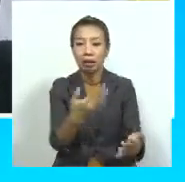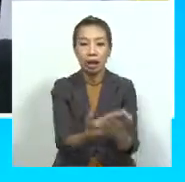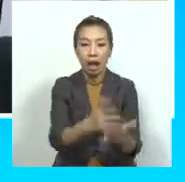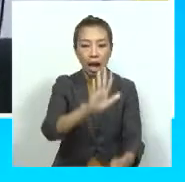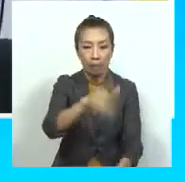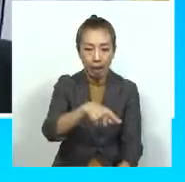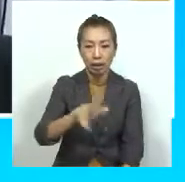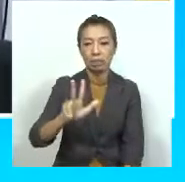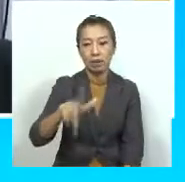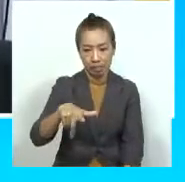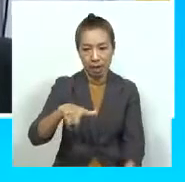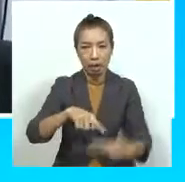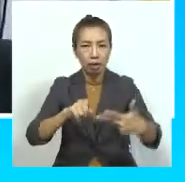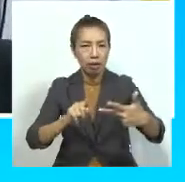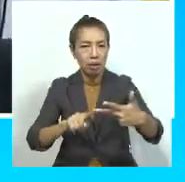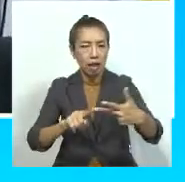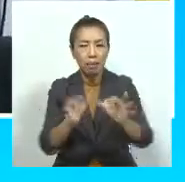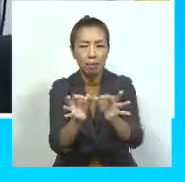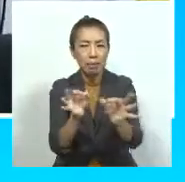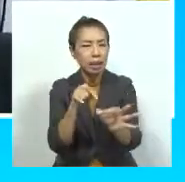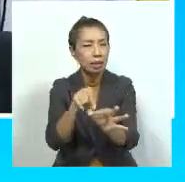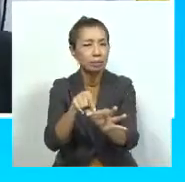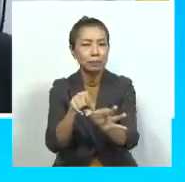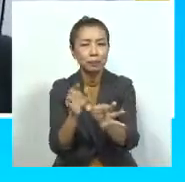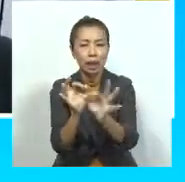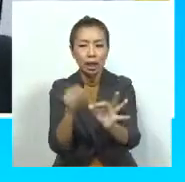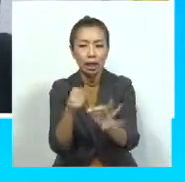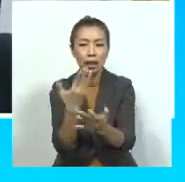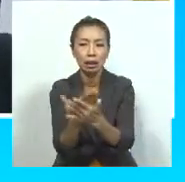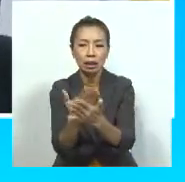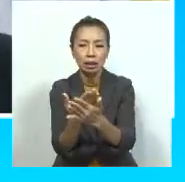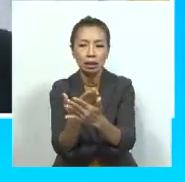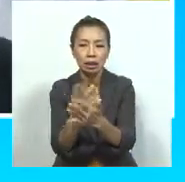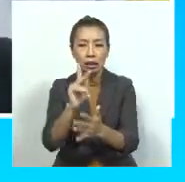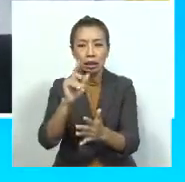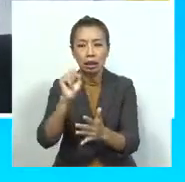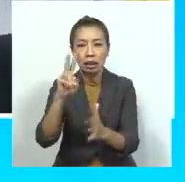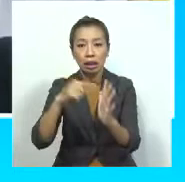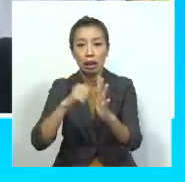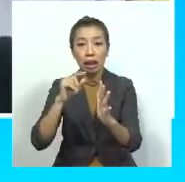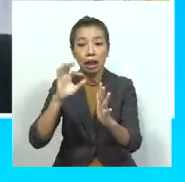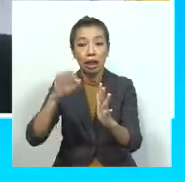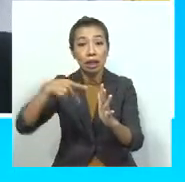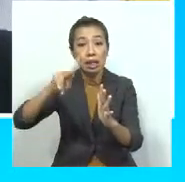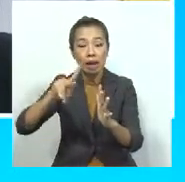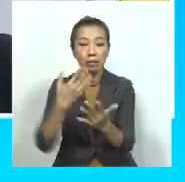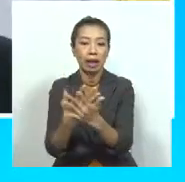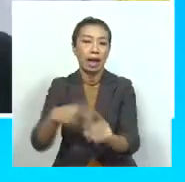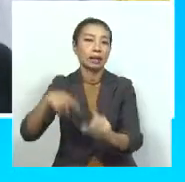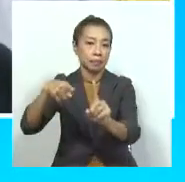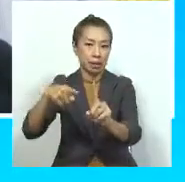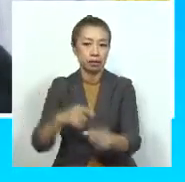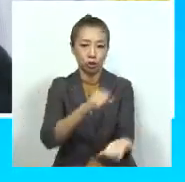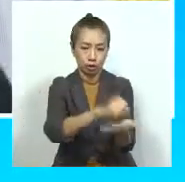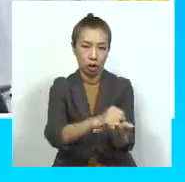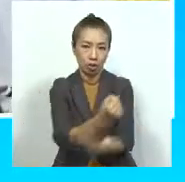3,000แล้วก็อีกเหรียญนึงเป็นเหรียญเงินเหรียญกระสาบนะฮะราคา 1,000 แต่ว่านะฮะ